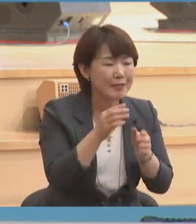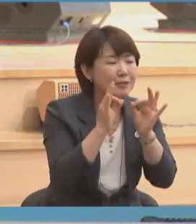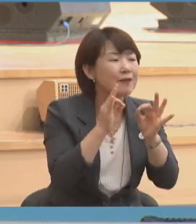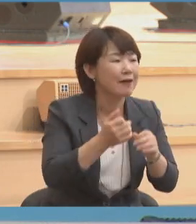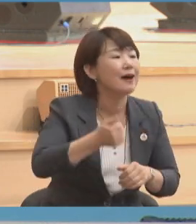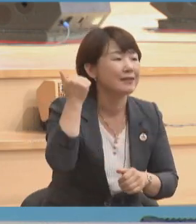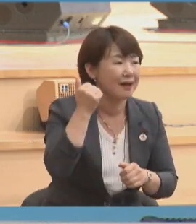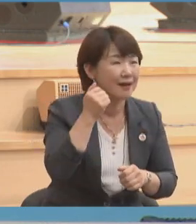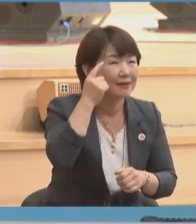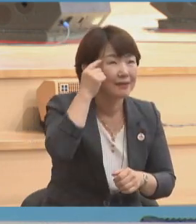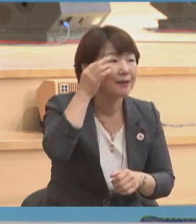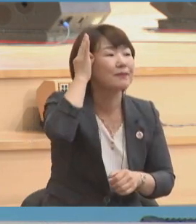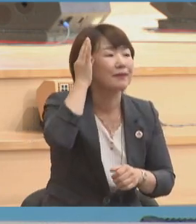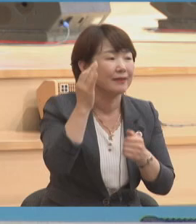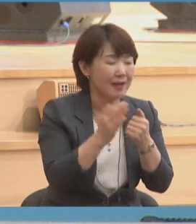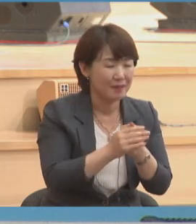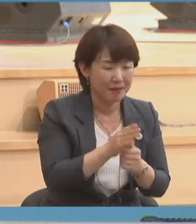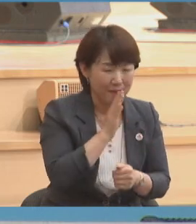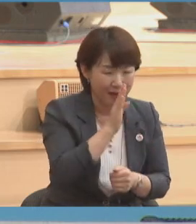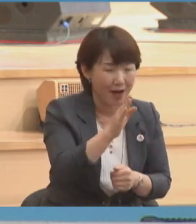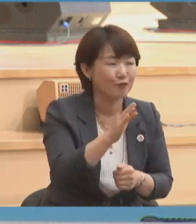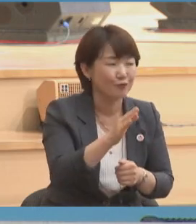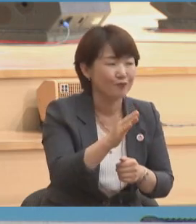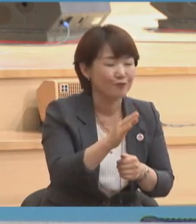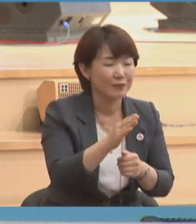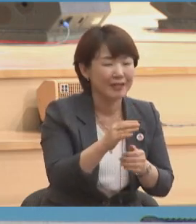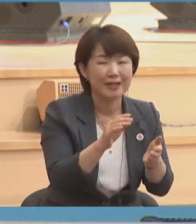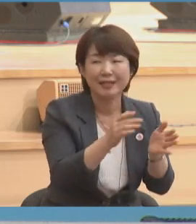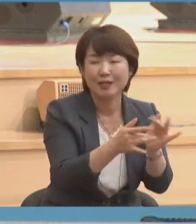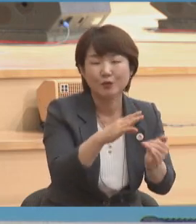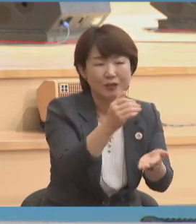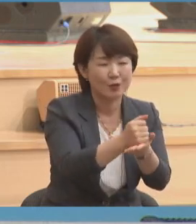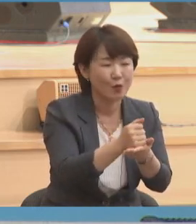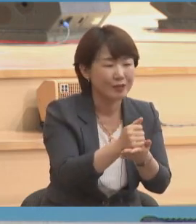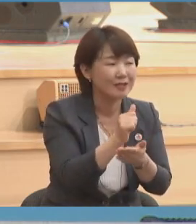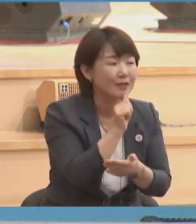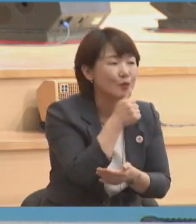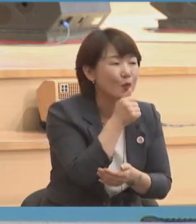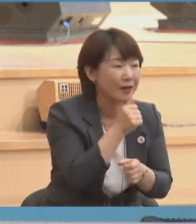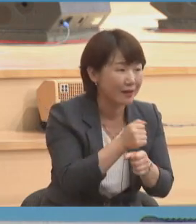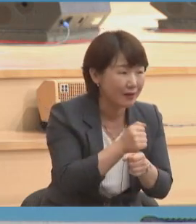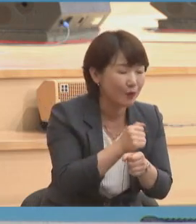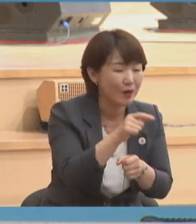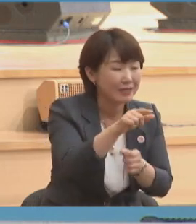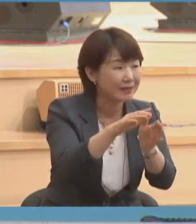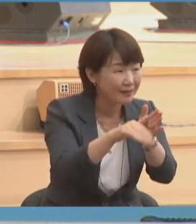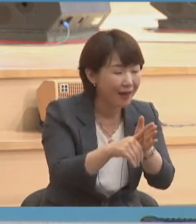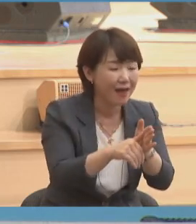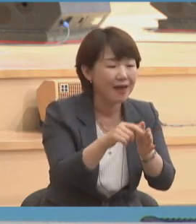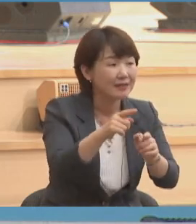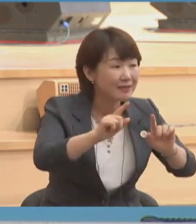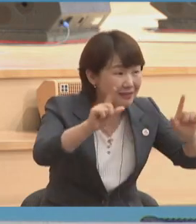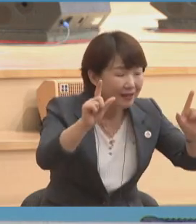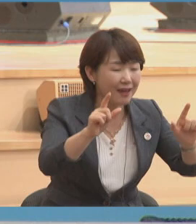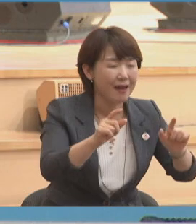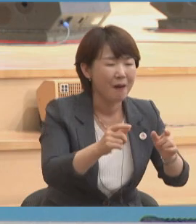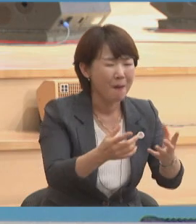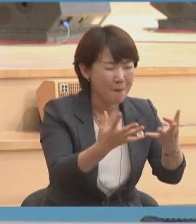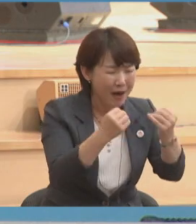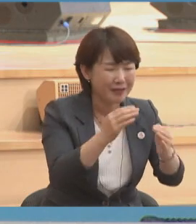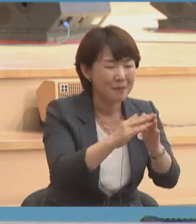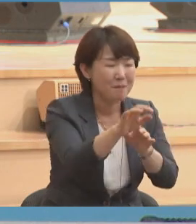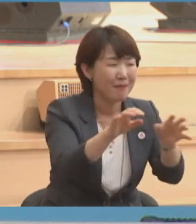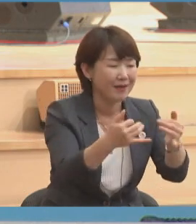생각이 스쳤다. 그리고 그 자리에서 예수 그리스도를 소개했고 그때 그날 수많은 마을